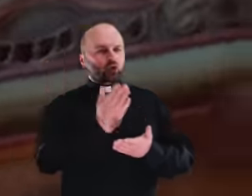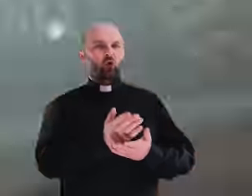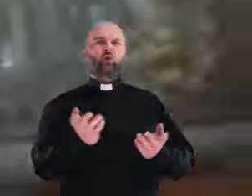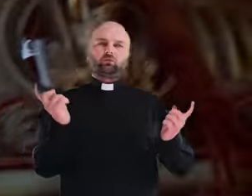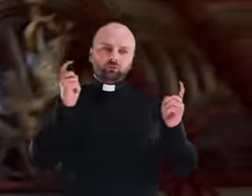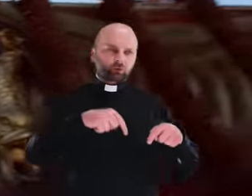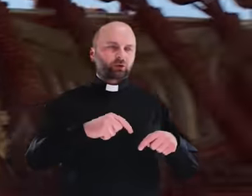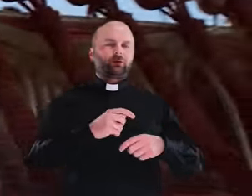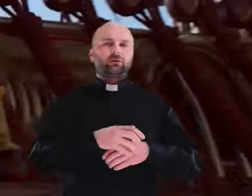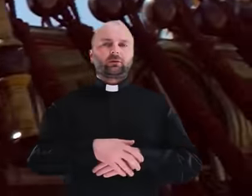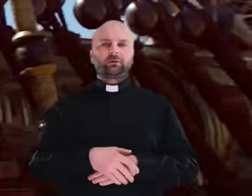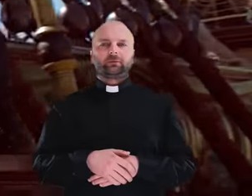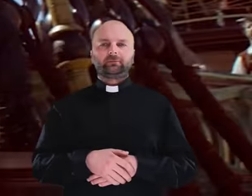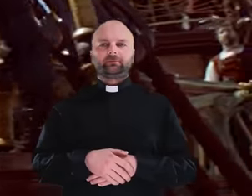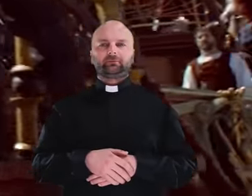No wreszcie jesteście!